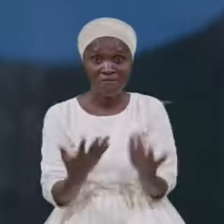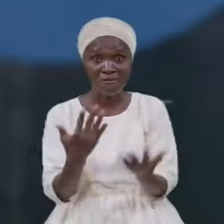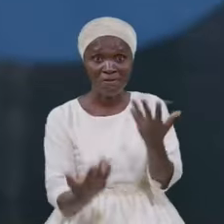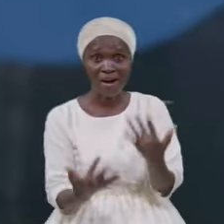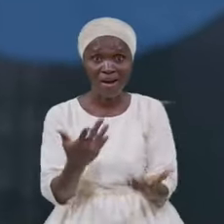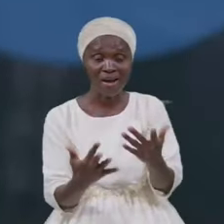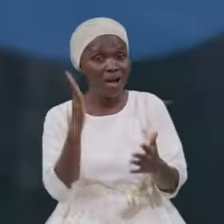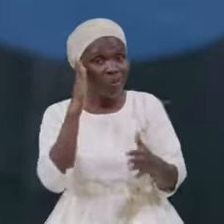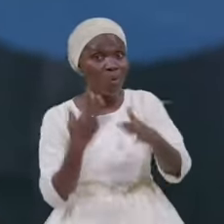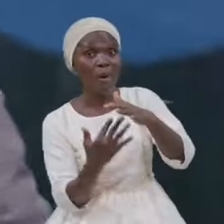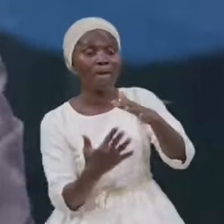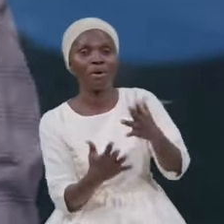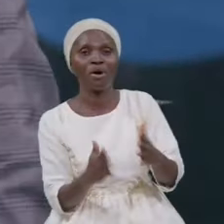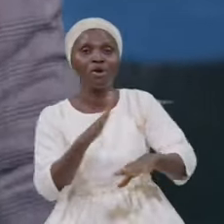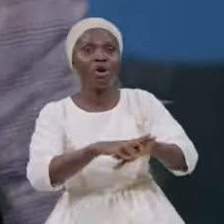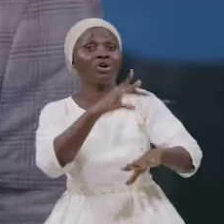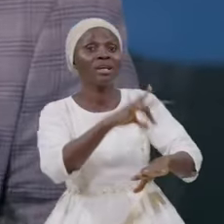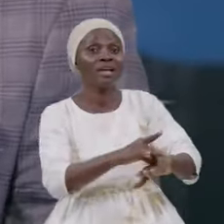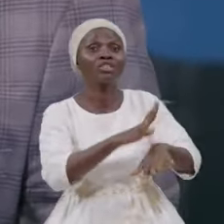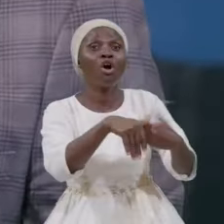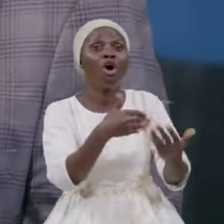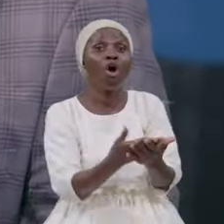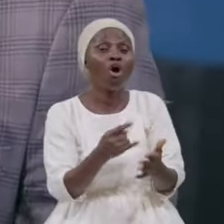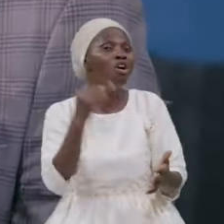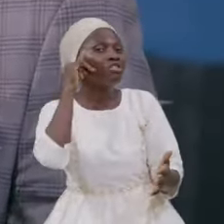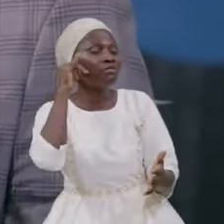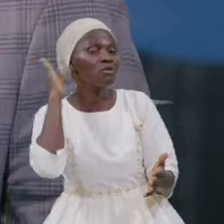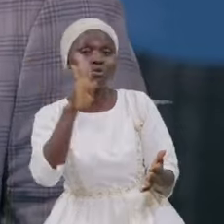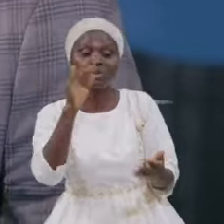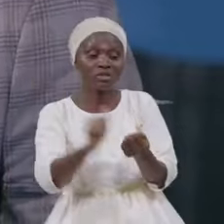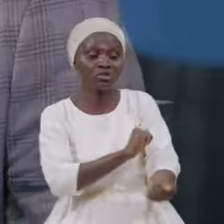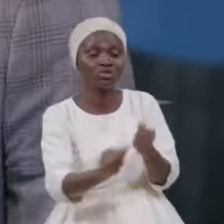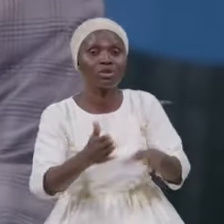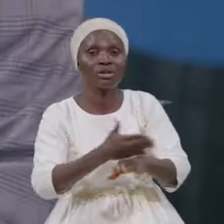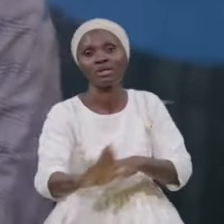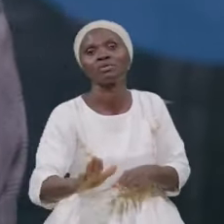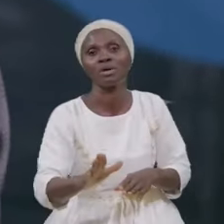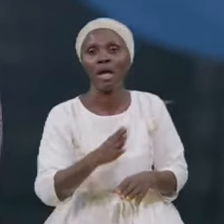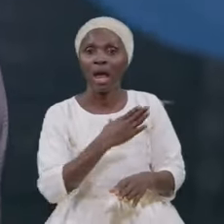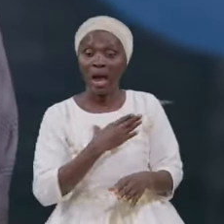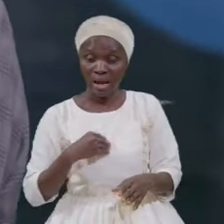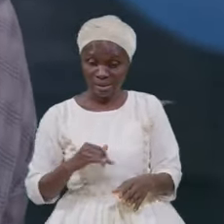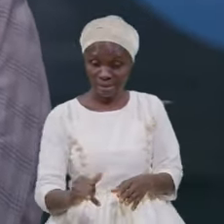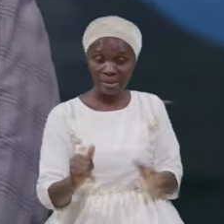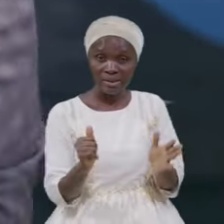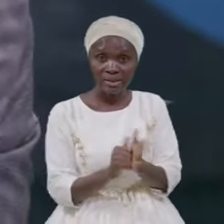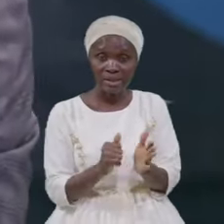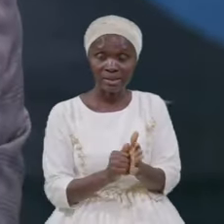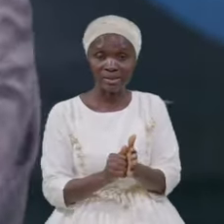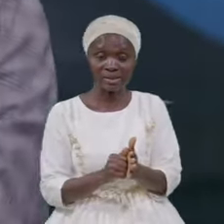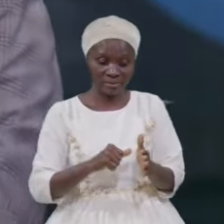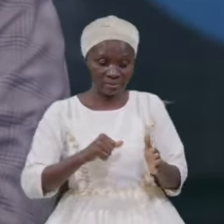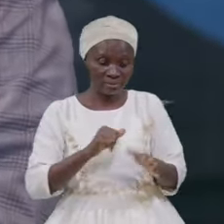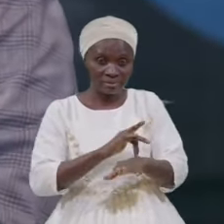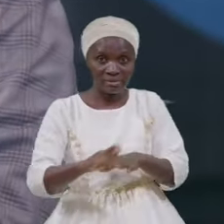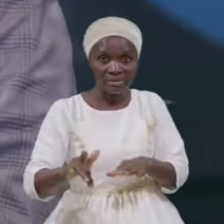seront fondus. Cependant, cette chose, la pornographie dedans, c'est ça qui te maintient.